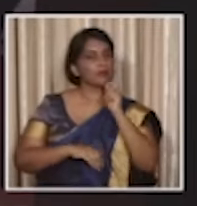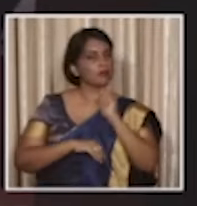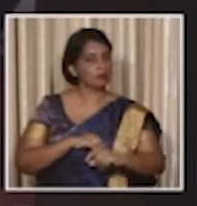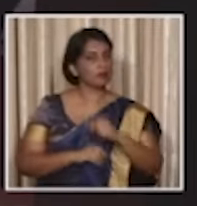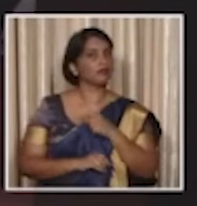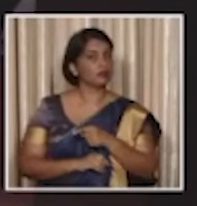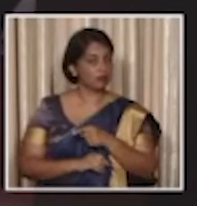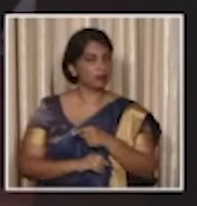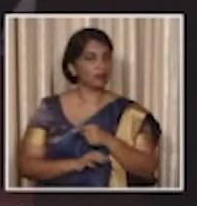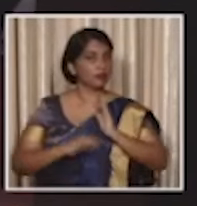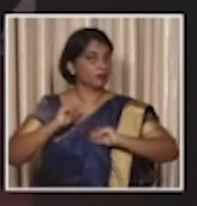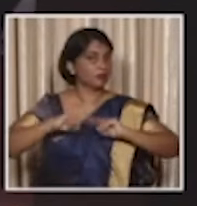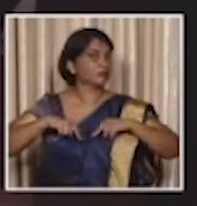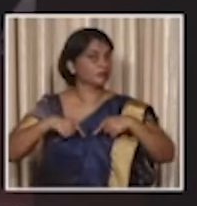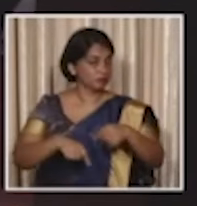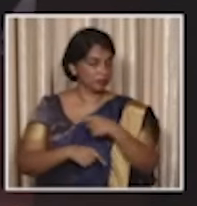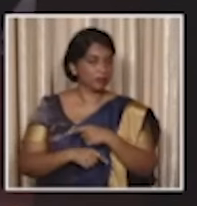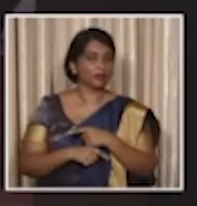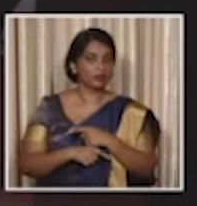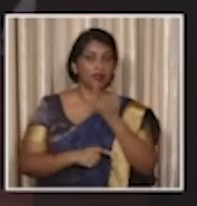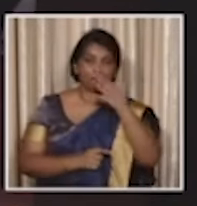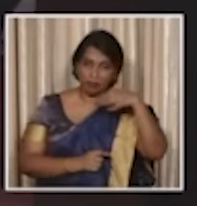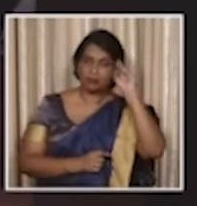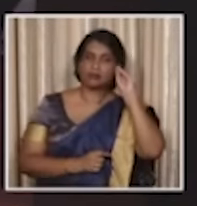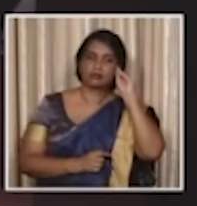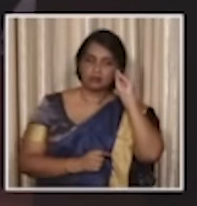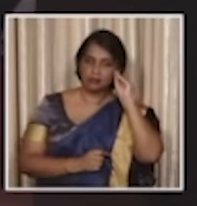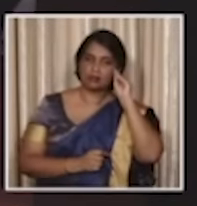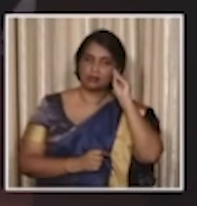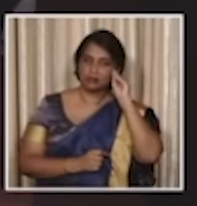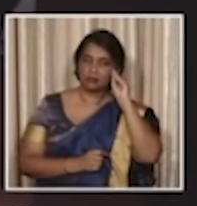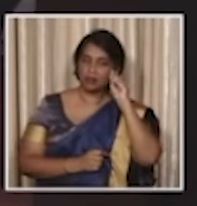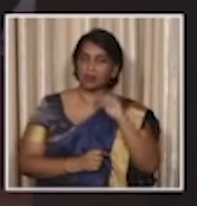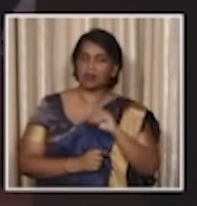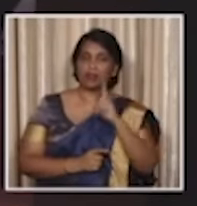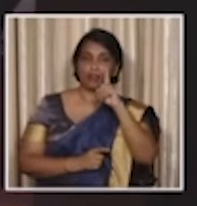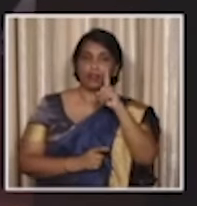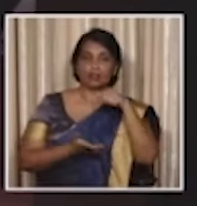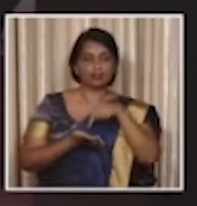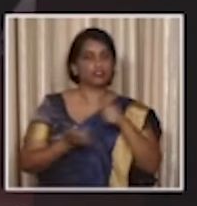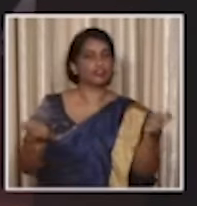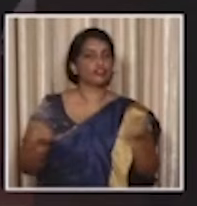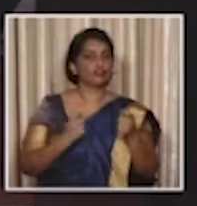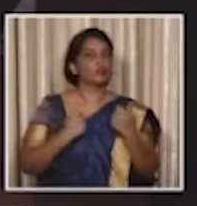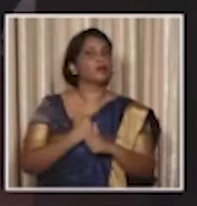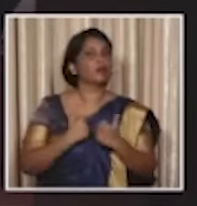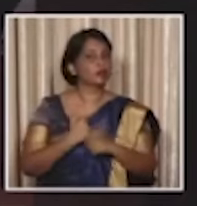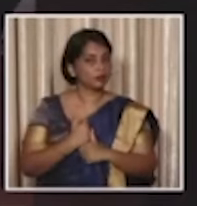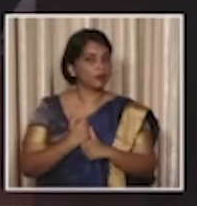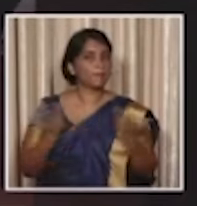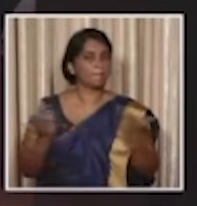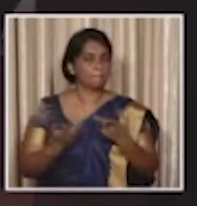කරපු යාන්ත්‍රණය එවන් ඉගෙන ගන්න. වන් ස්ටොප් ෂොප් එකක් නිර්මාණය කරගන්නට